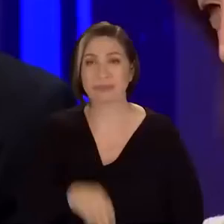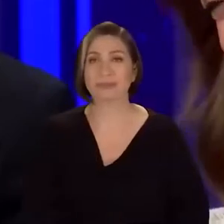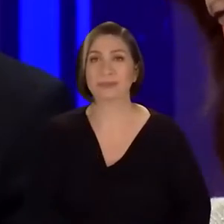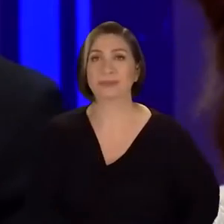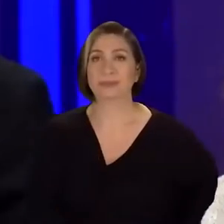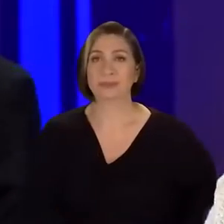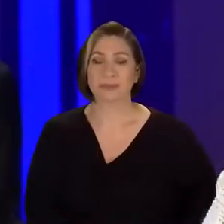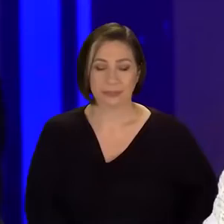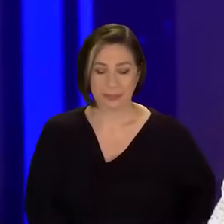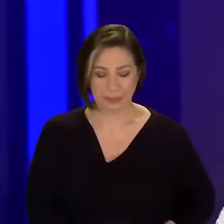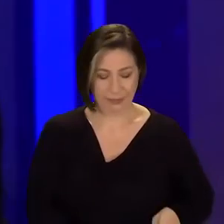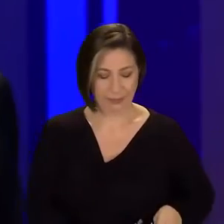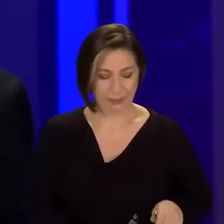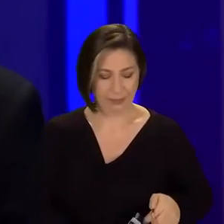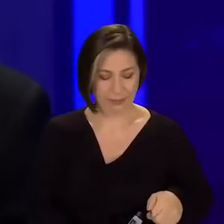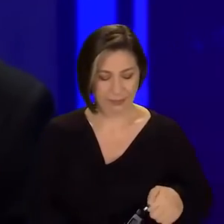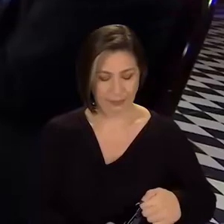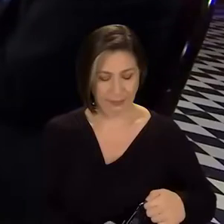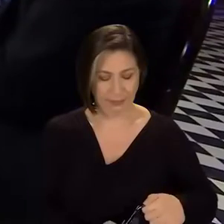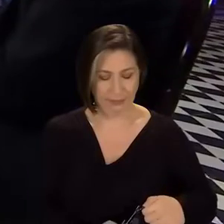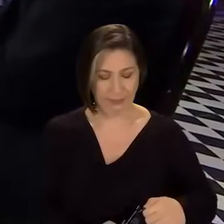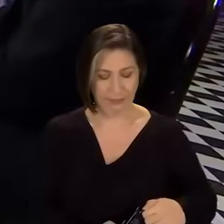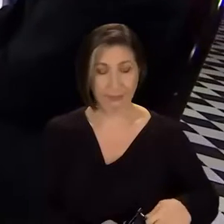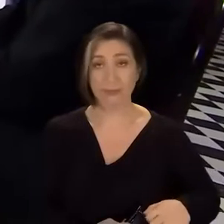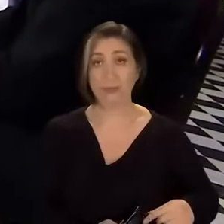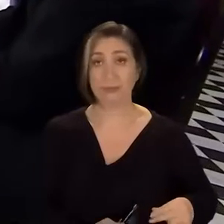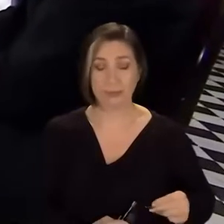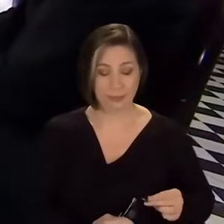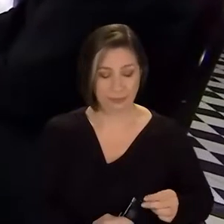yakın oturuyorsunuz. Grup, kişiler. Konuşamaz abi.